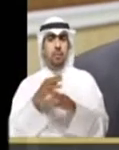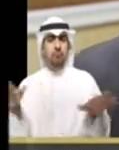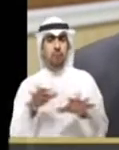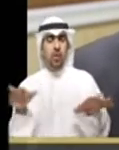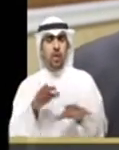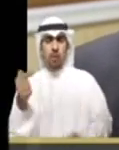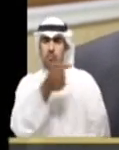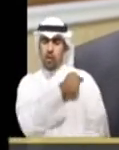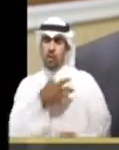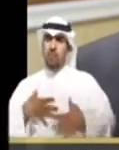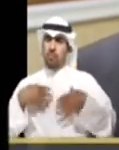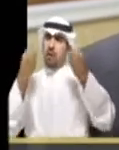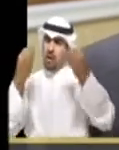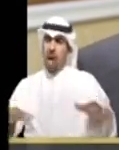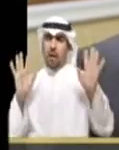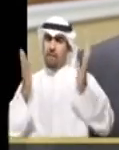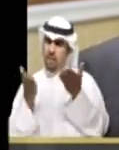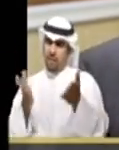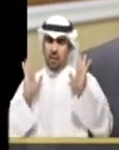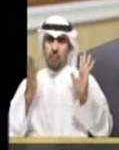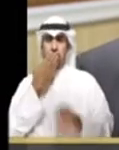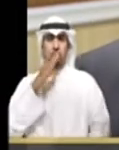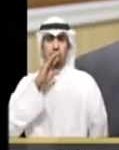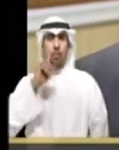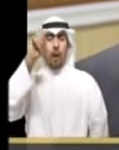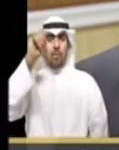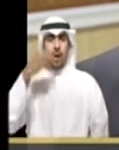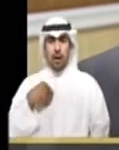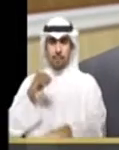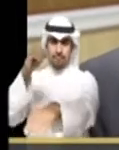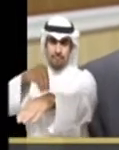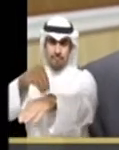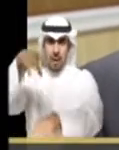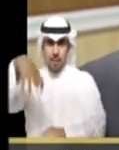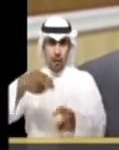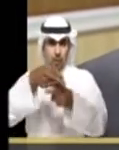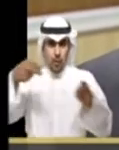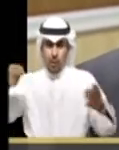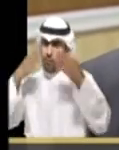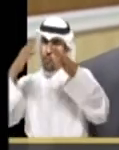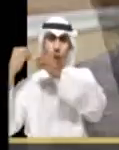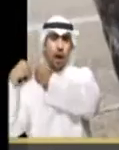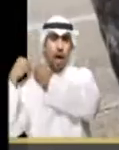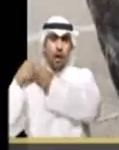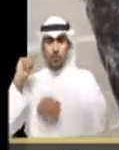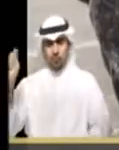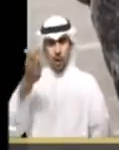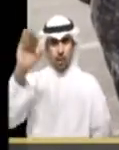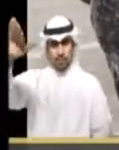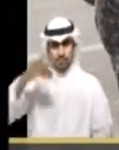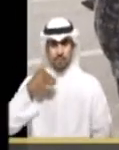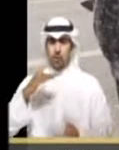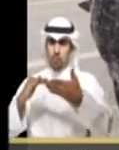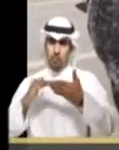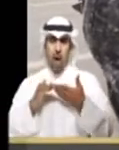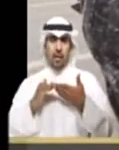نطلب مساعدة كبيرة من إخواننا، ونشكر دولة الكويت وهلال الأحمر الكويتي الذي أتت بمساعدات قيمة إلينا. أهالي المناطق